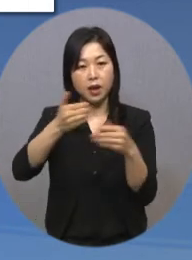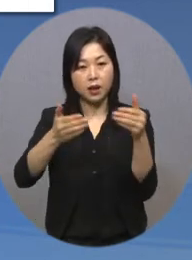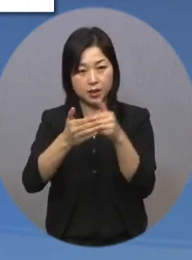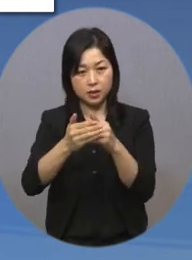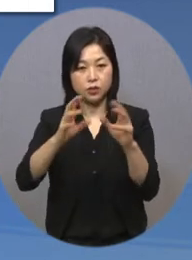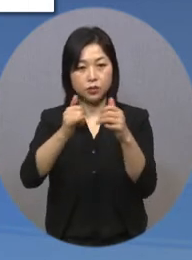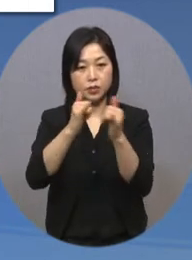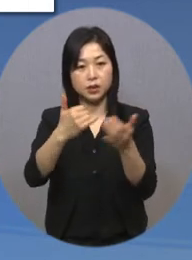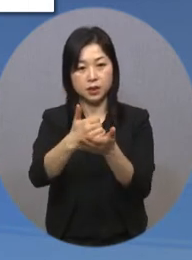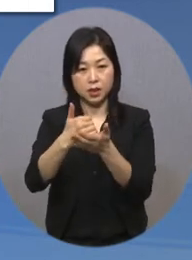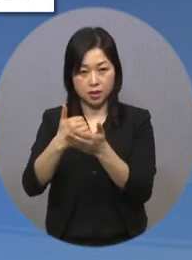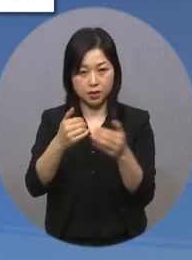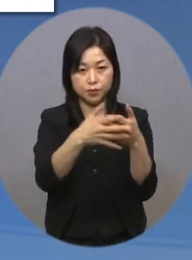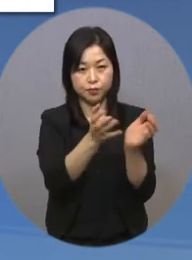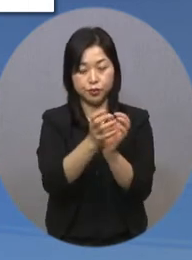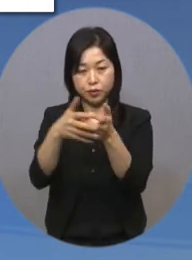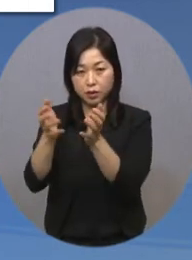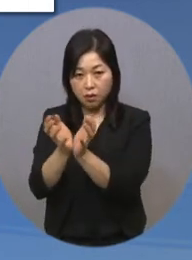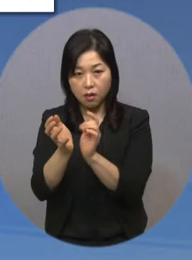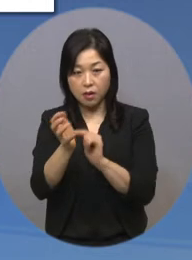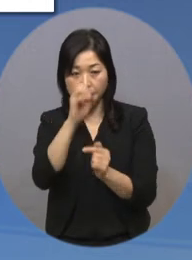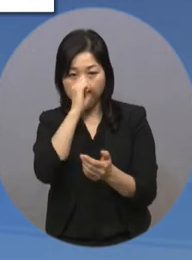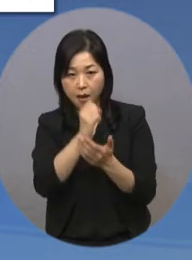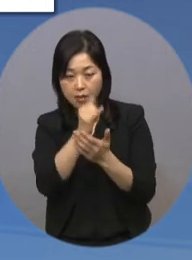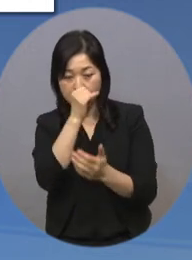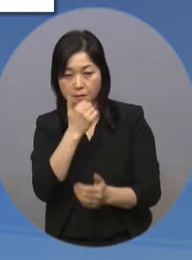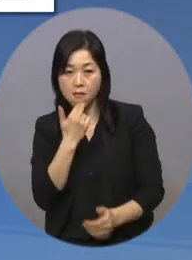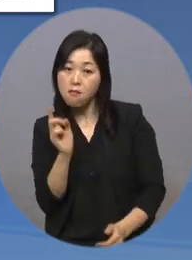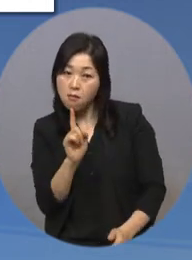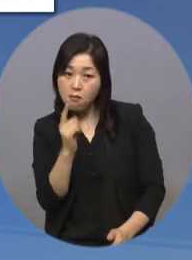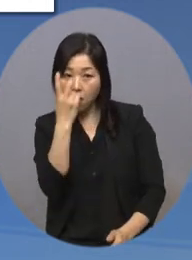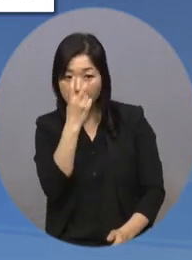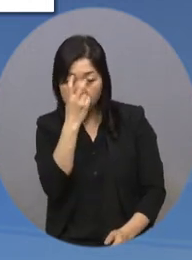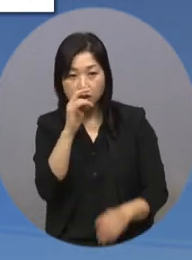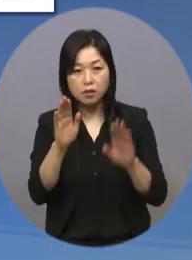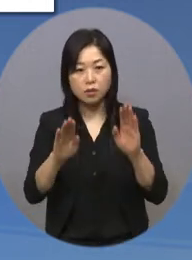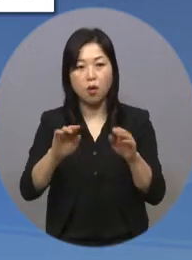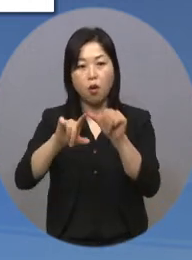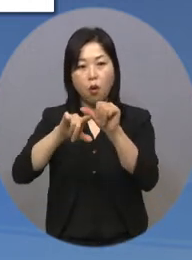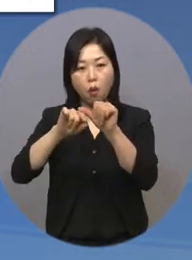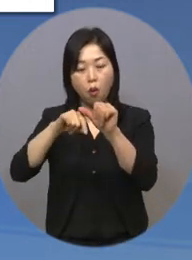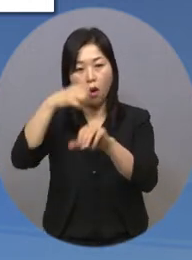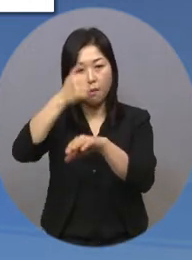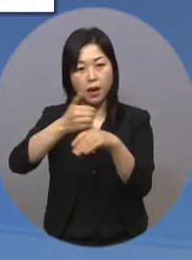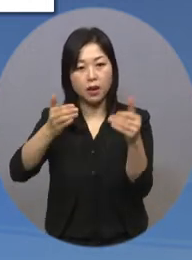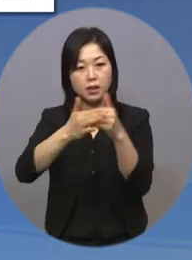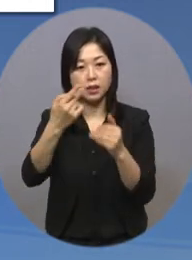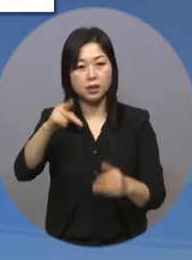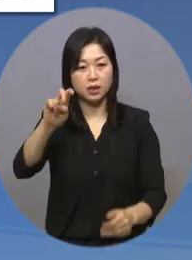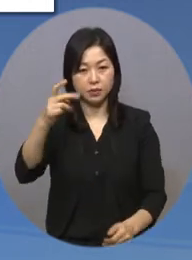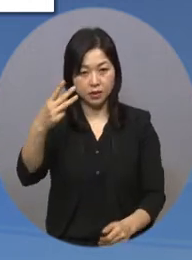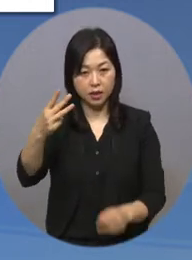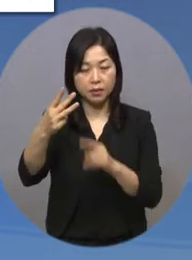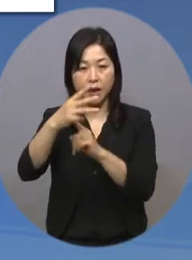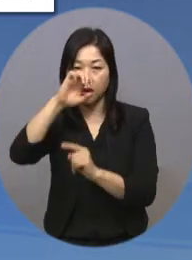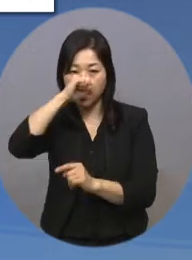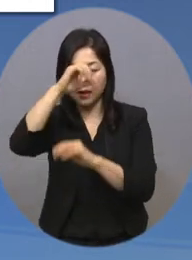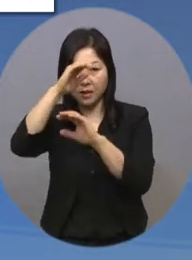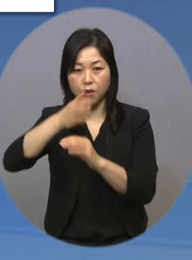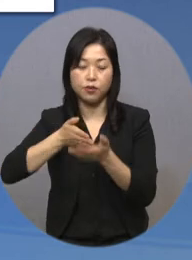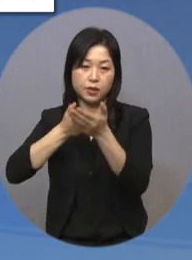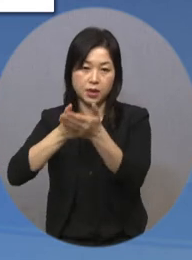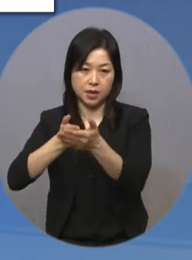국민제안은 각 부처의 적격성 검토를 거쳐 오는 5월 말까지 2023년도 예산안으로 요구하게